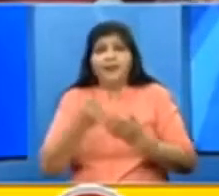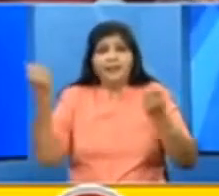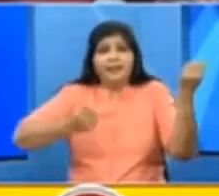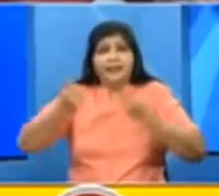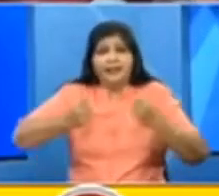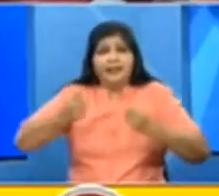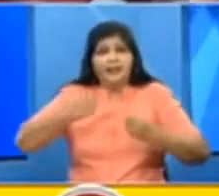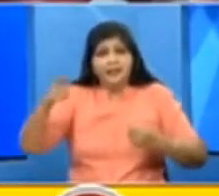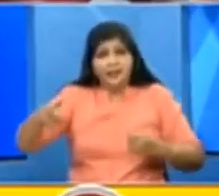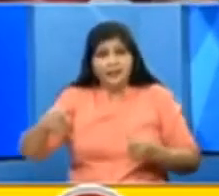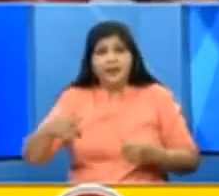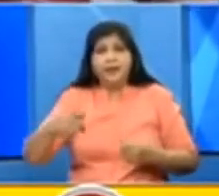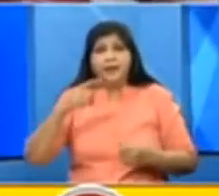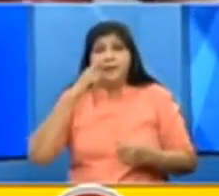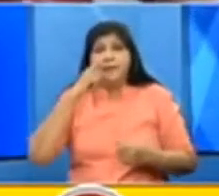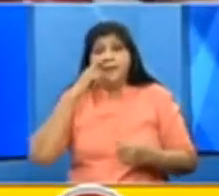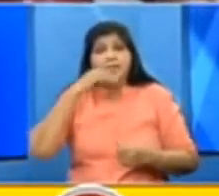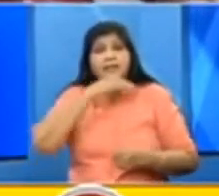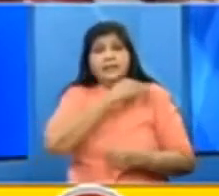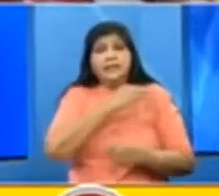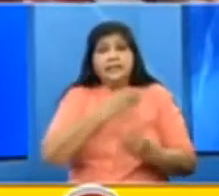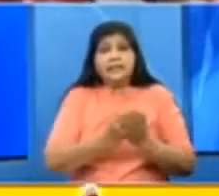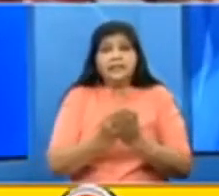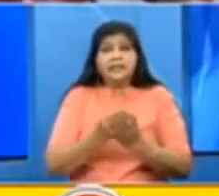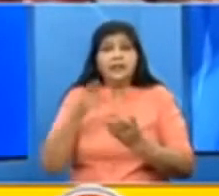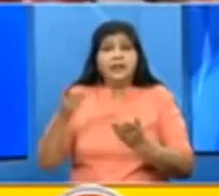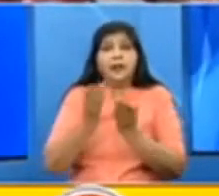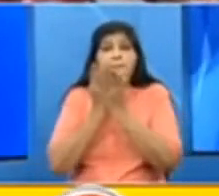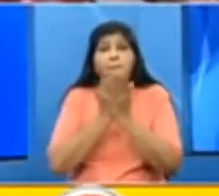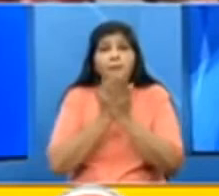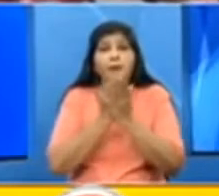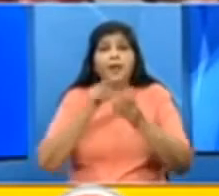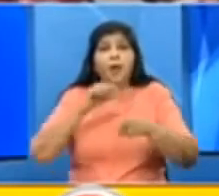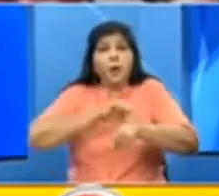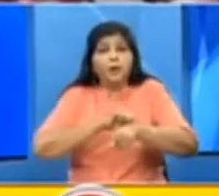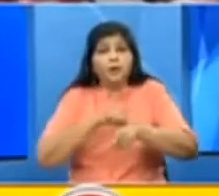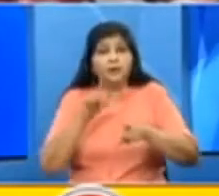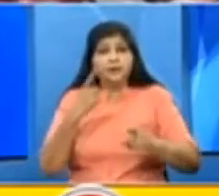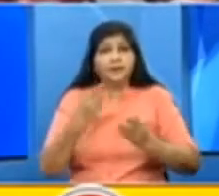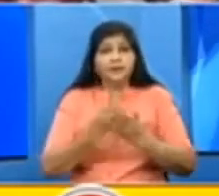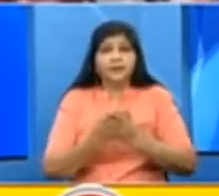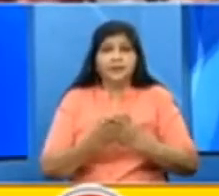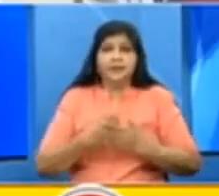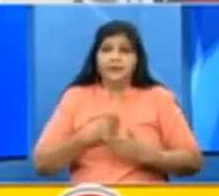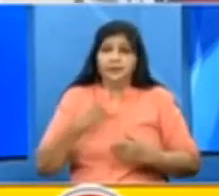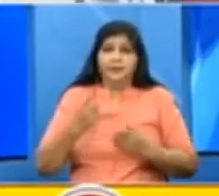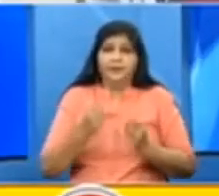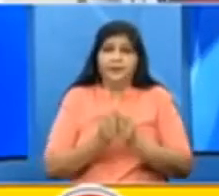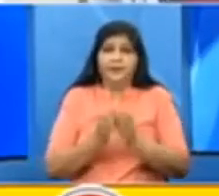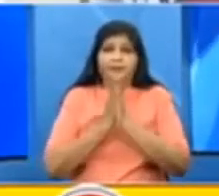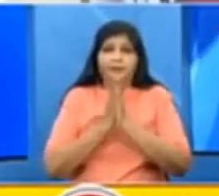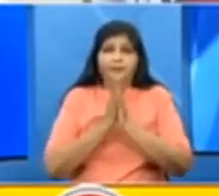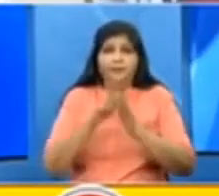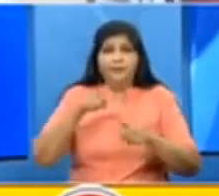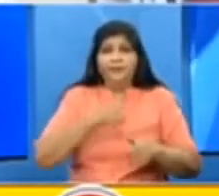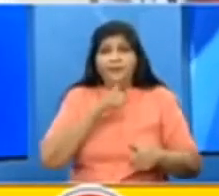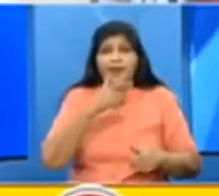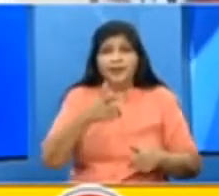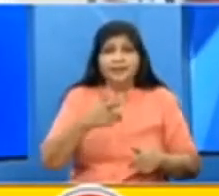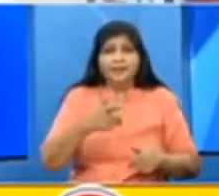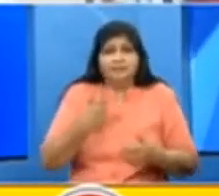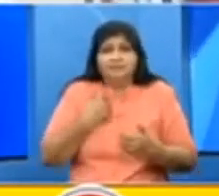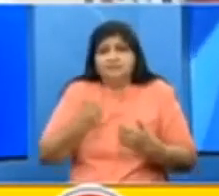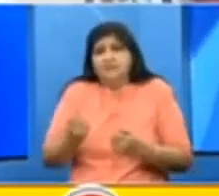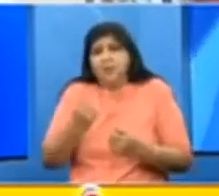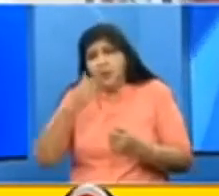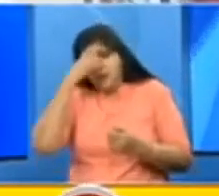but my sister is studying MBBS, sir. Arre wow. So first of all, I will do the pranam to your father, who is